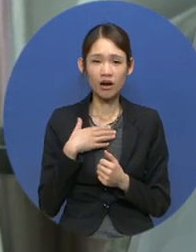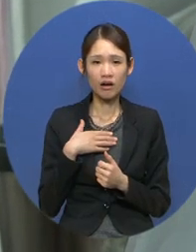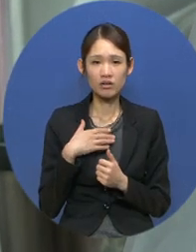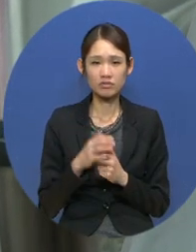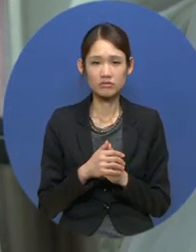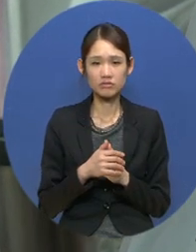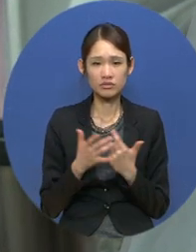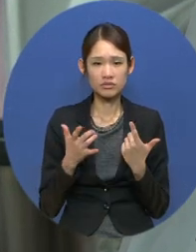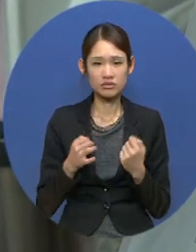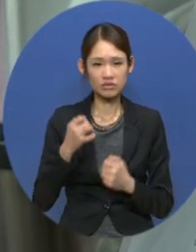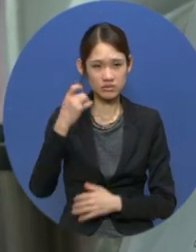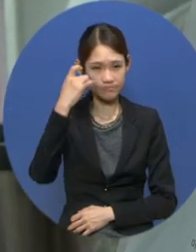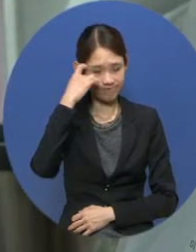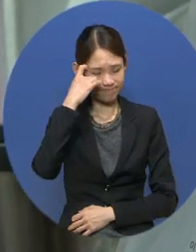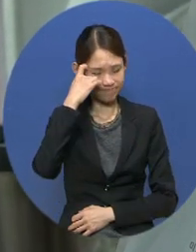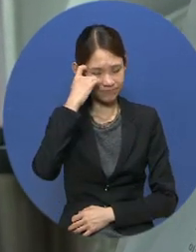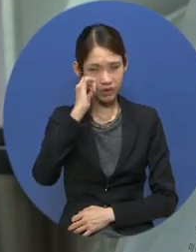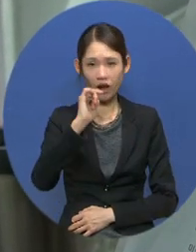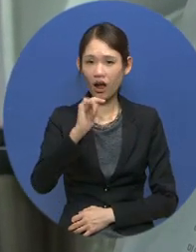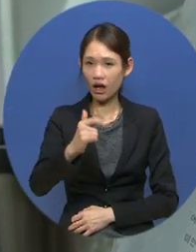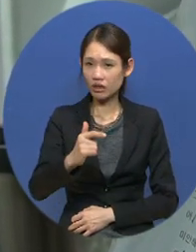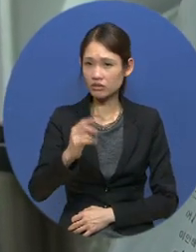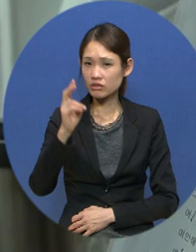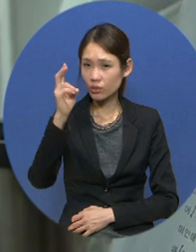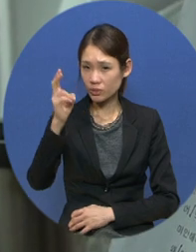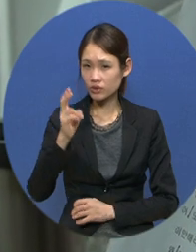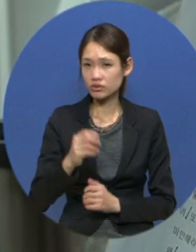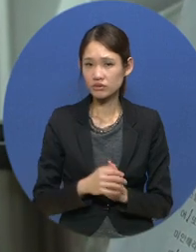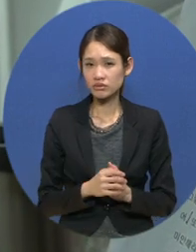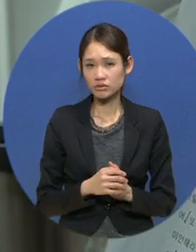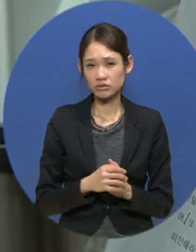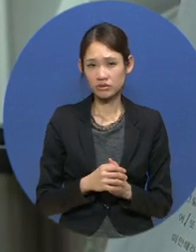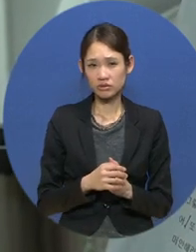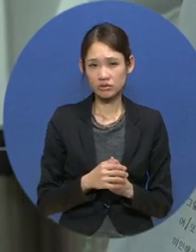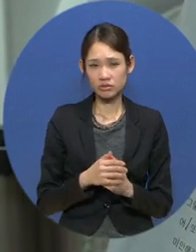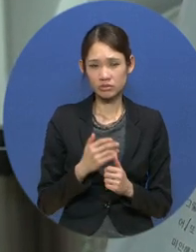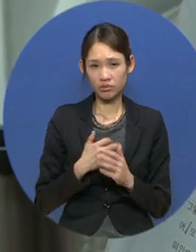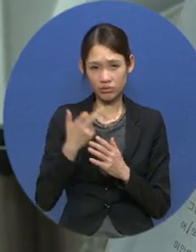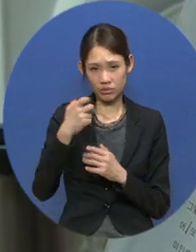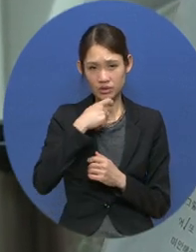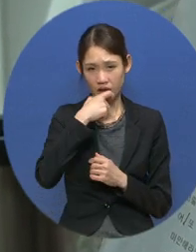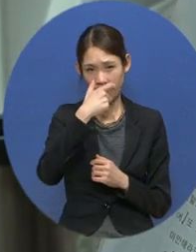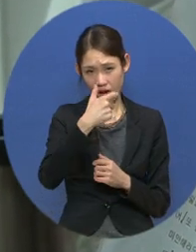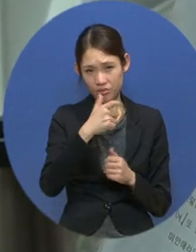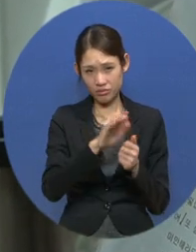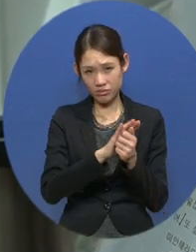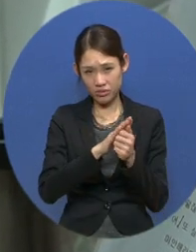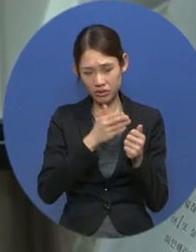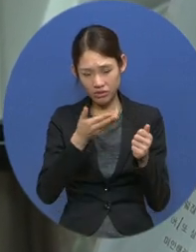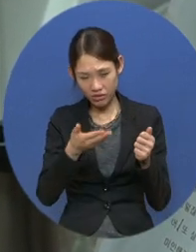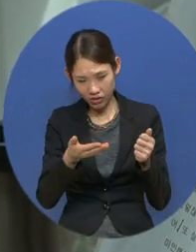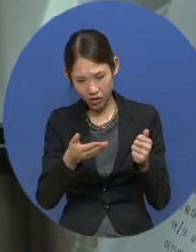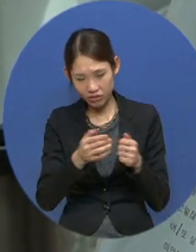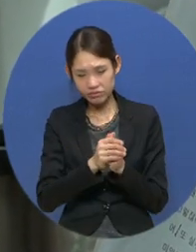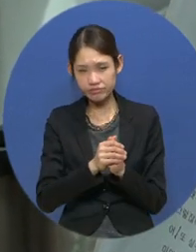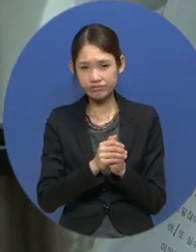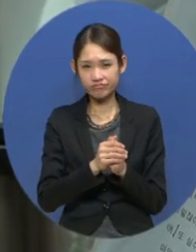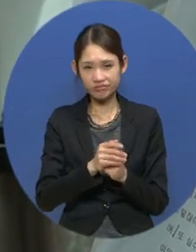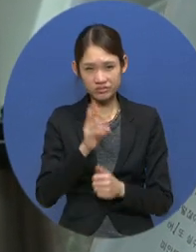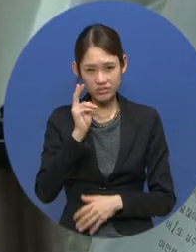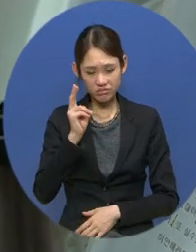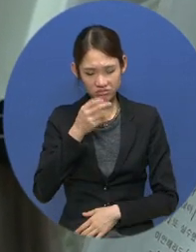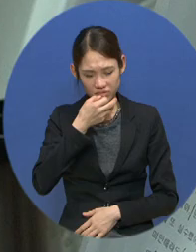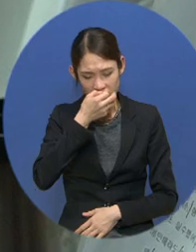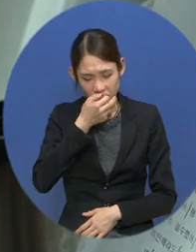그럴 의도가 아니었겠지. 형도 양보하고 배려하면서 나름